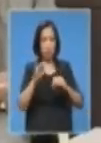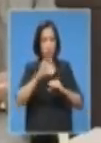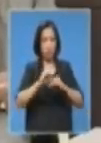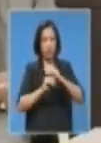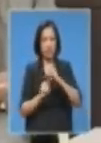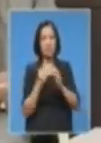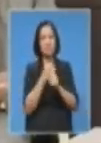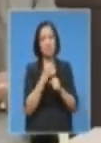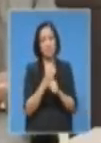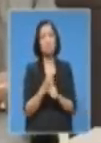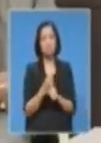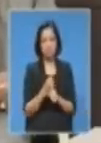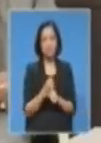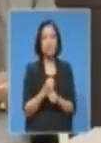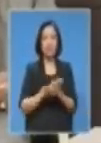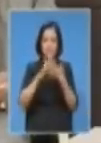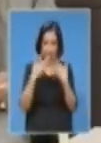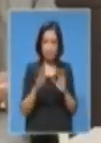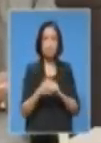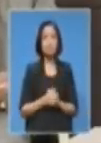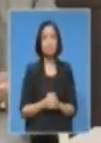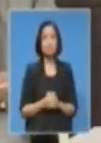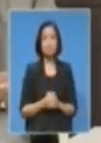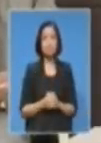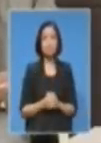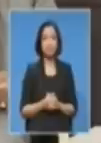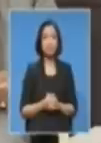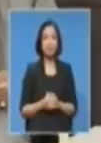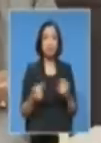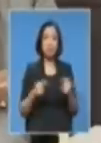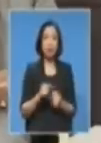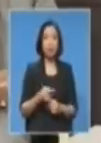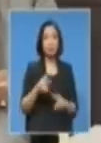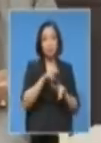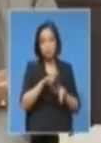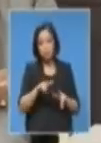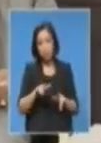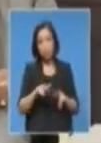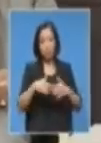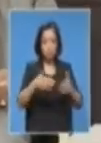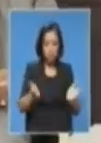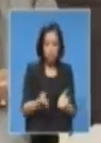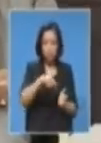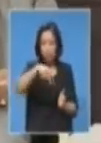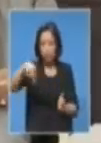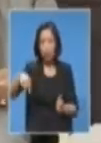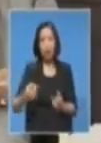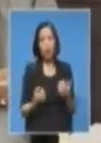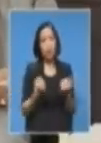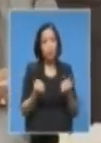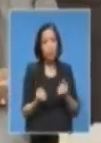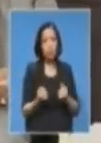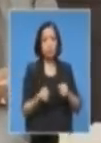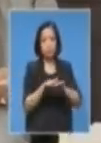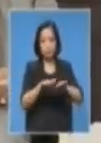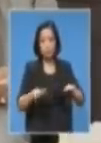ได้บวกไปอีก3ปีครับจะเสร็จในส่วนนี้ส่วนเทอร์มินอลส่วนเฟสิลิตี้หลุมจอดต่างๆรวมทั้งลานจอดรถนั้นค